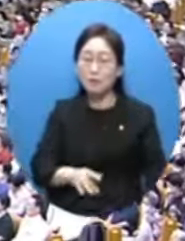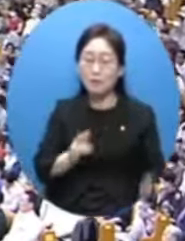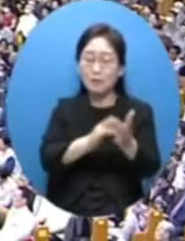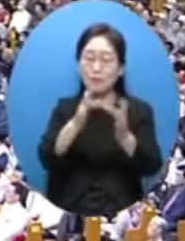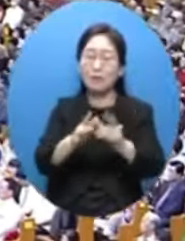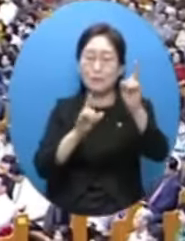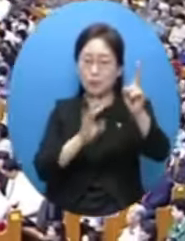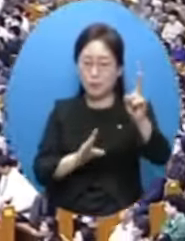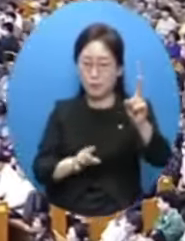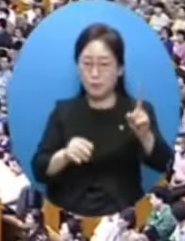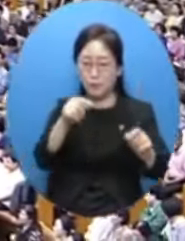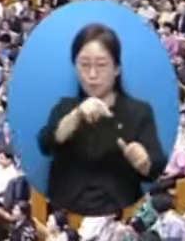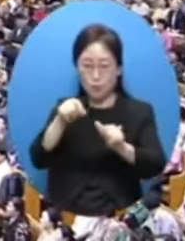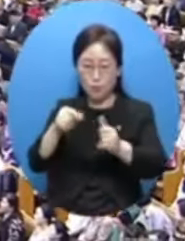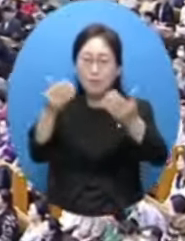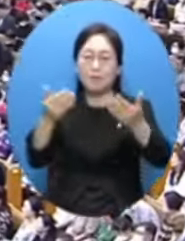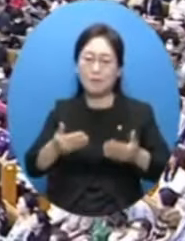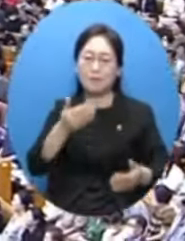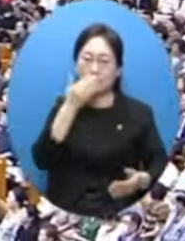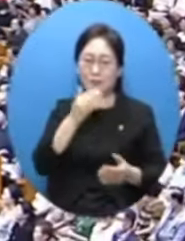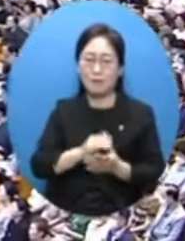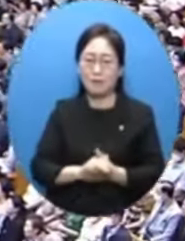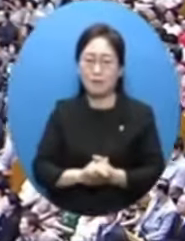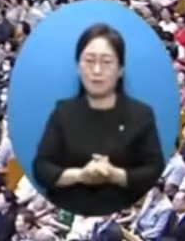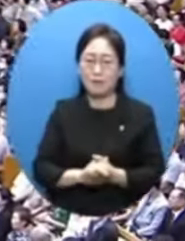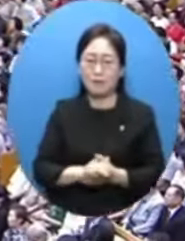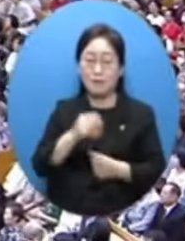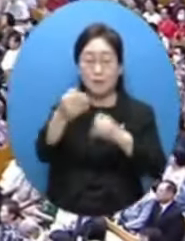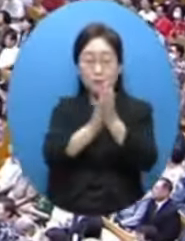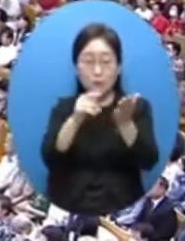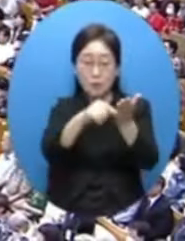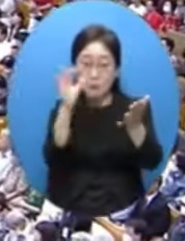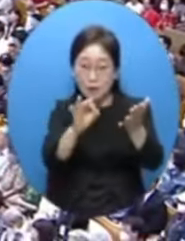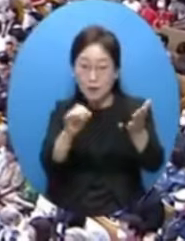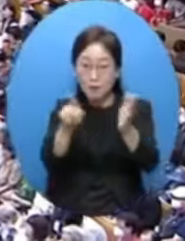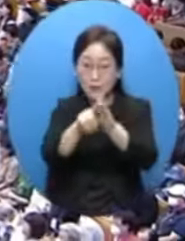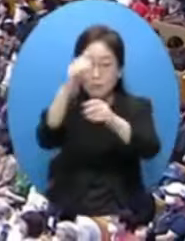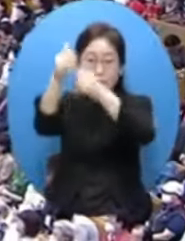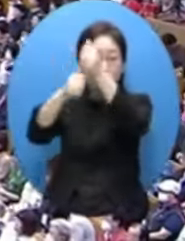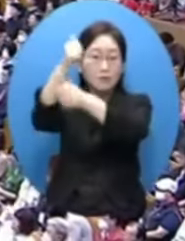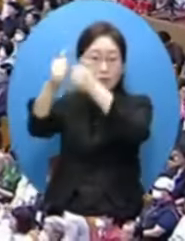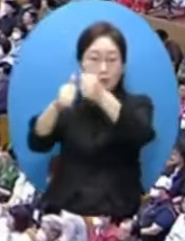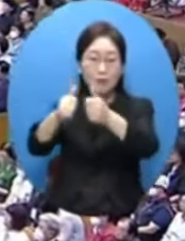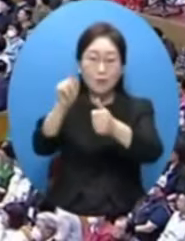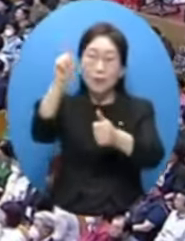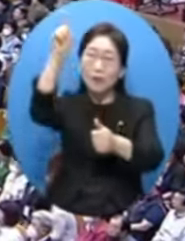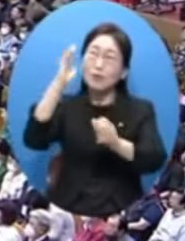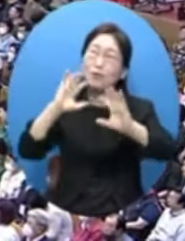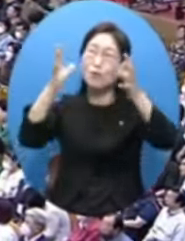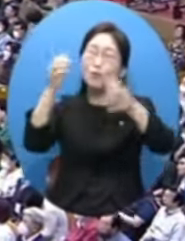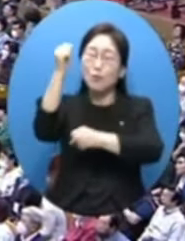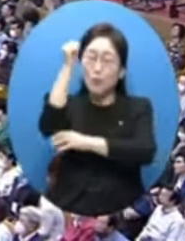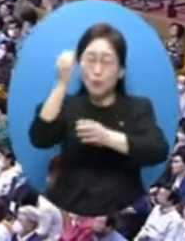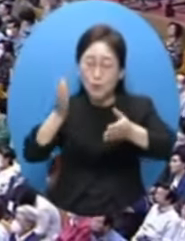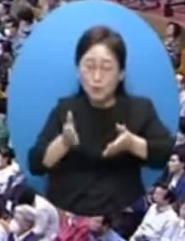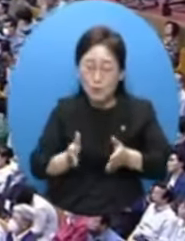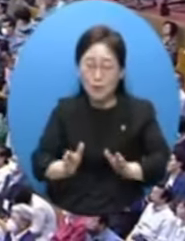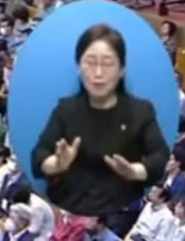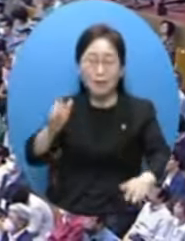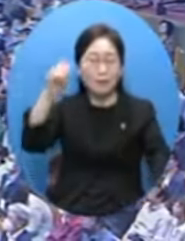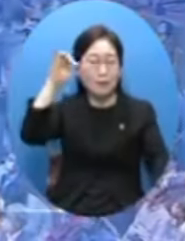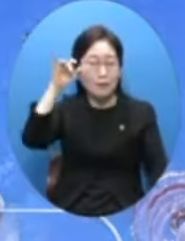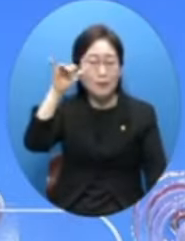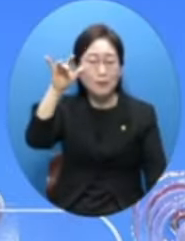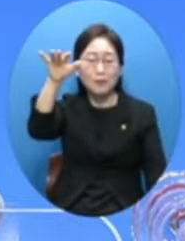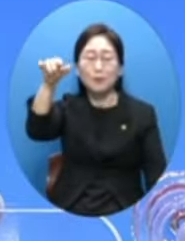우리 구원의 길이 되십니다. 성경에 나온 모든 믿음의 조상들은 이 천국 본향을 사모하며